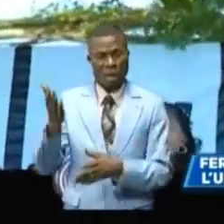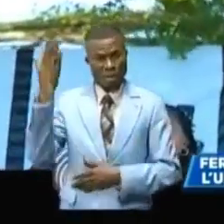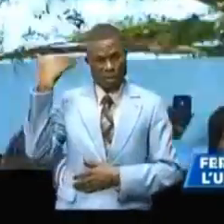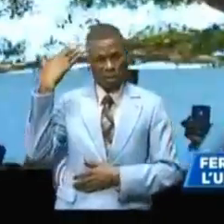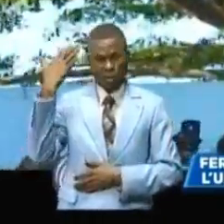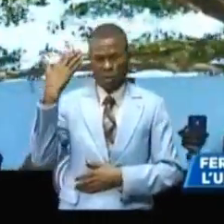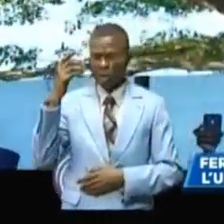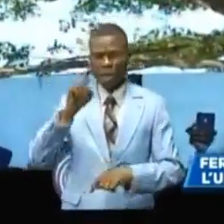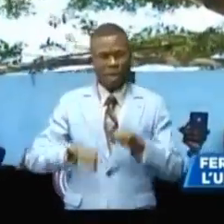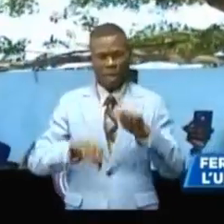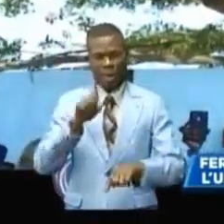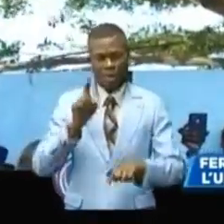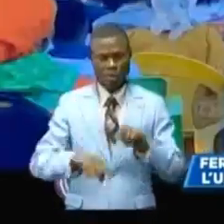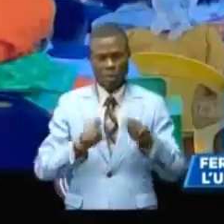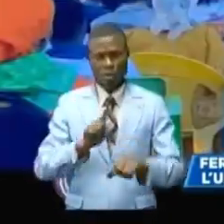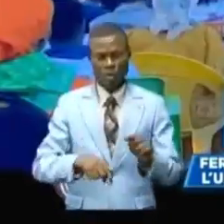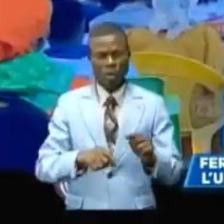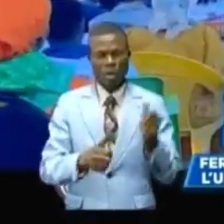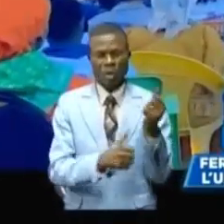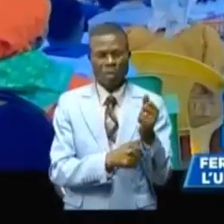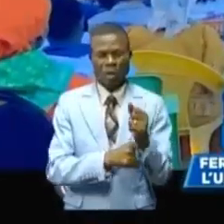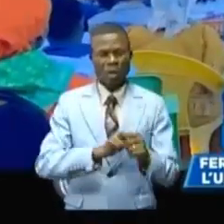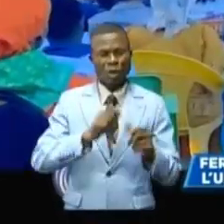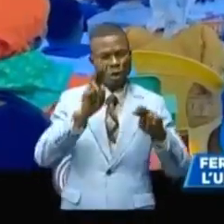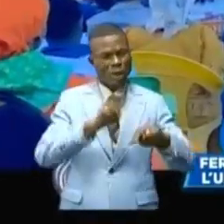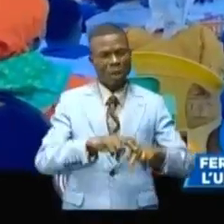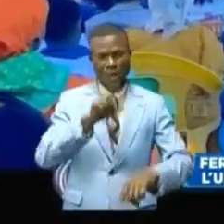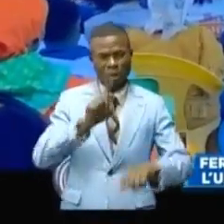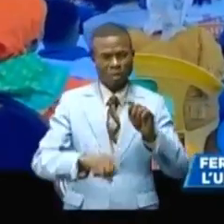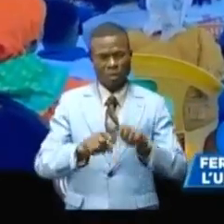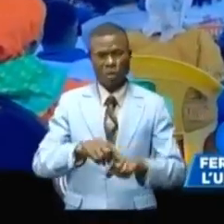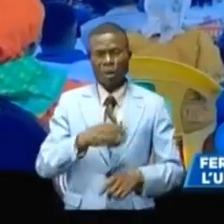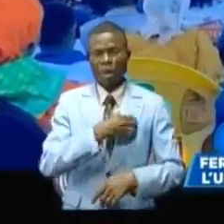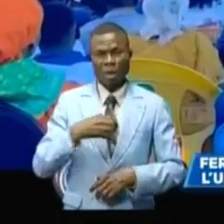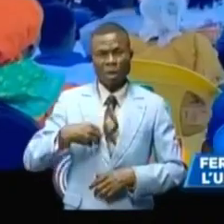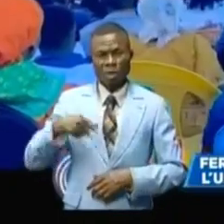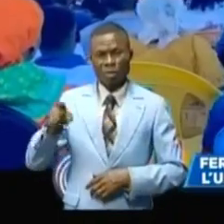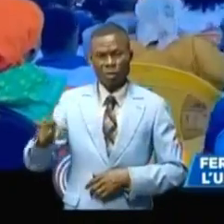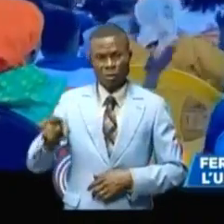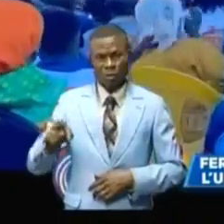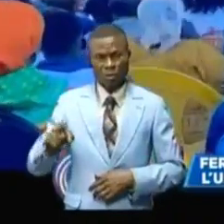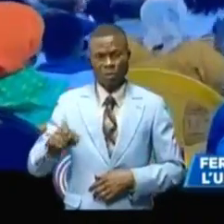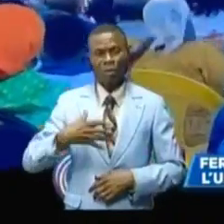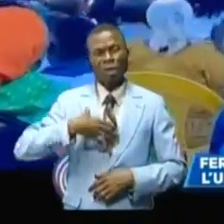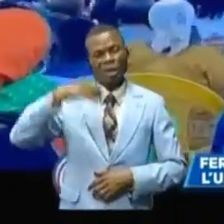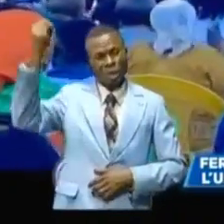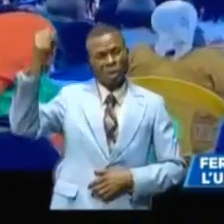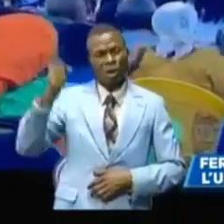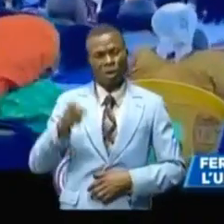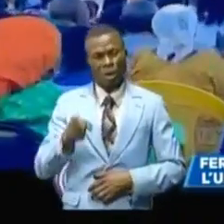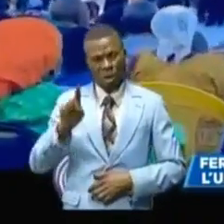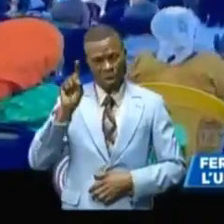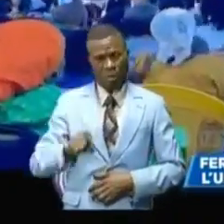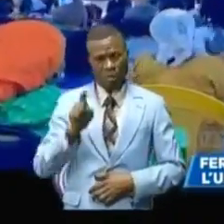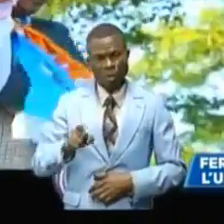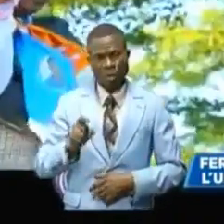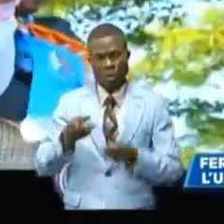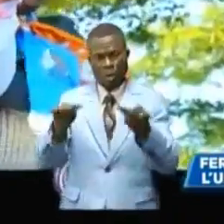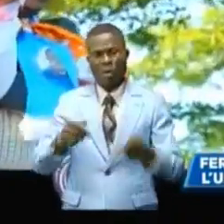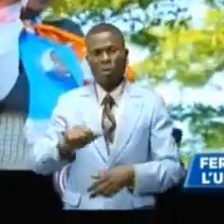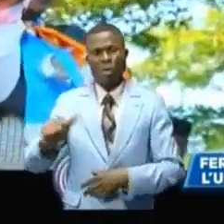ne pouvant plus contenir du monde. Ferdinand Massamba qui est porté en triomphe vers un autre